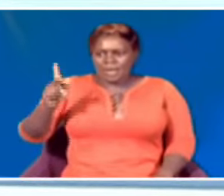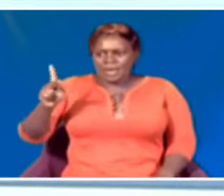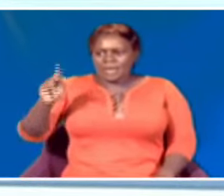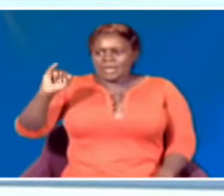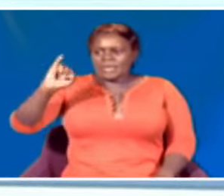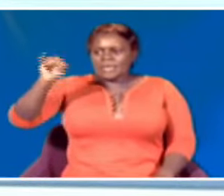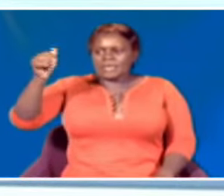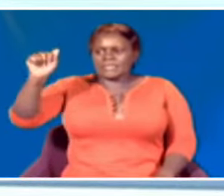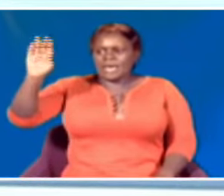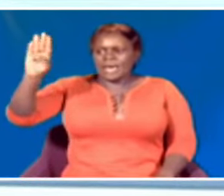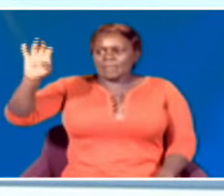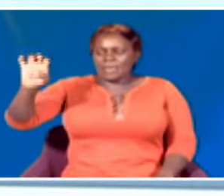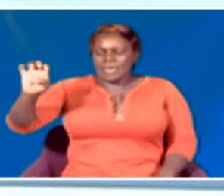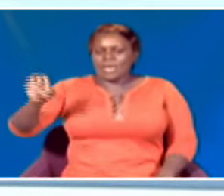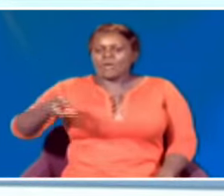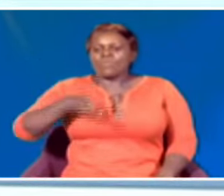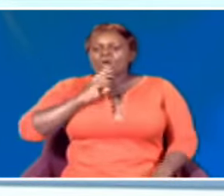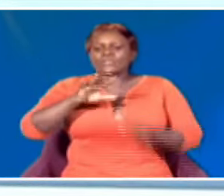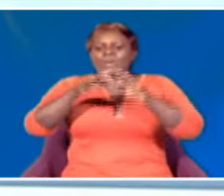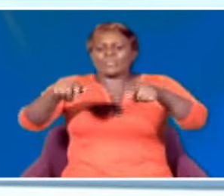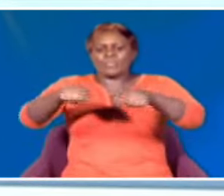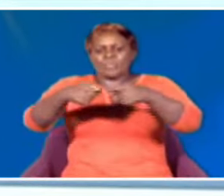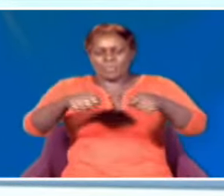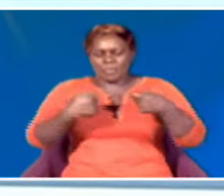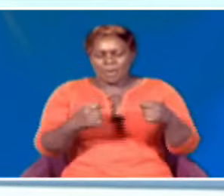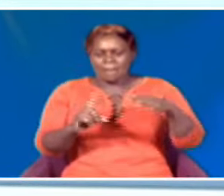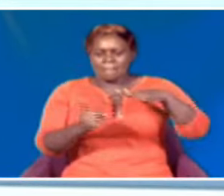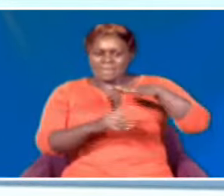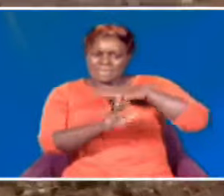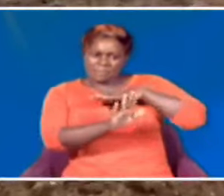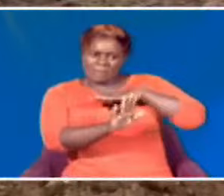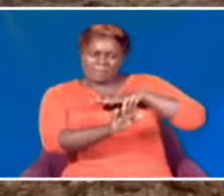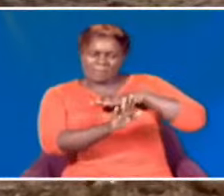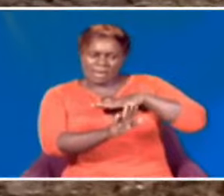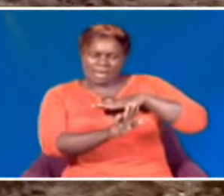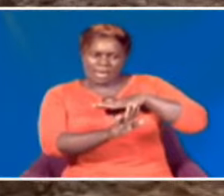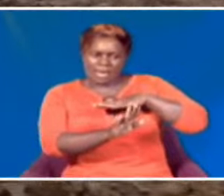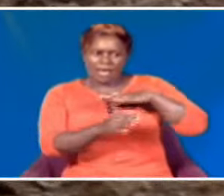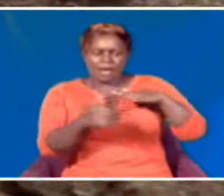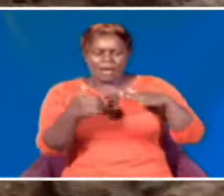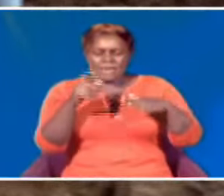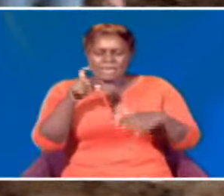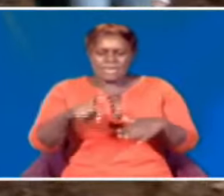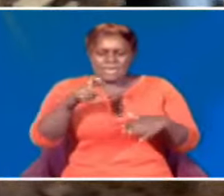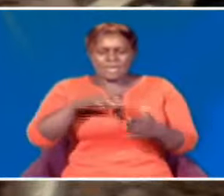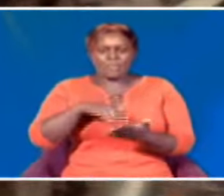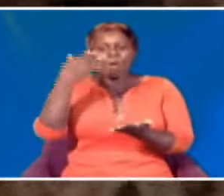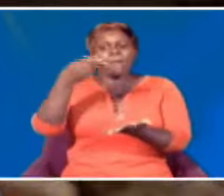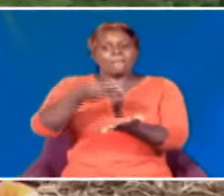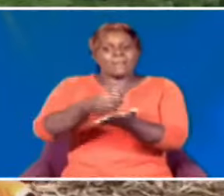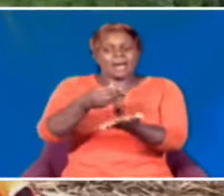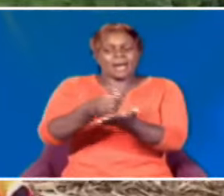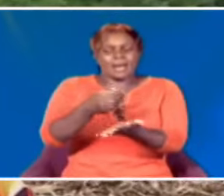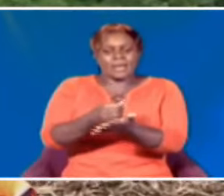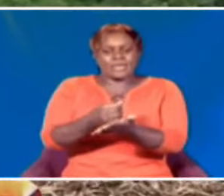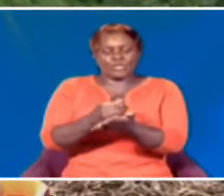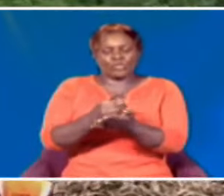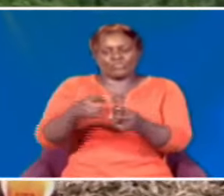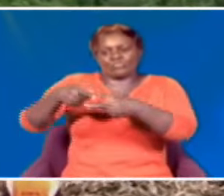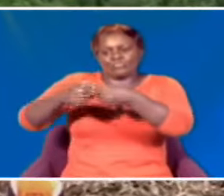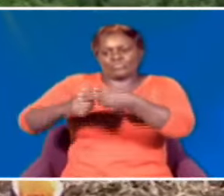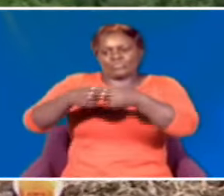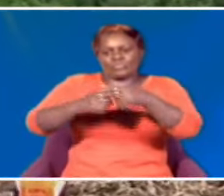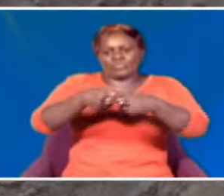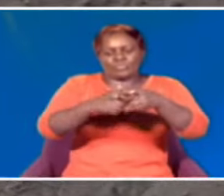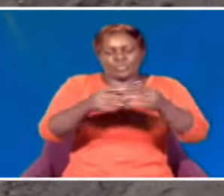Longonota ambayo iliharibiwa na mafuriko, akisema kwamba wizara yake inakabiliana na hitaji kubwa la kifedha ili kukarabati